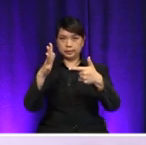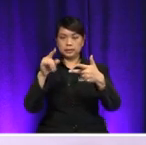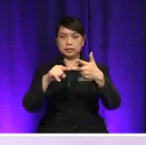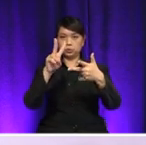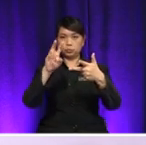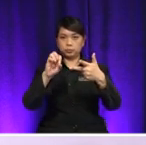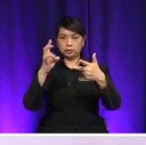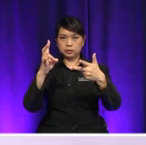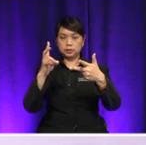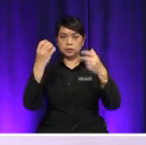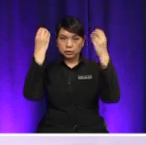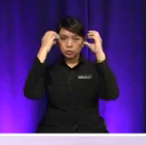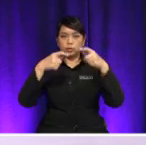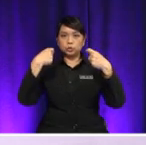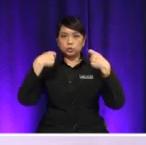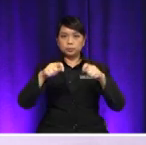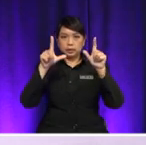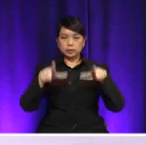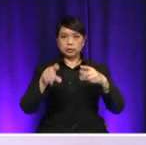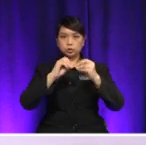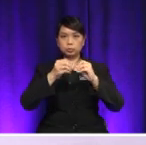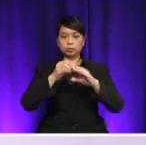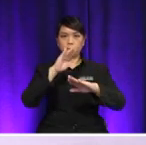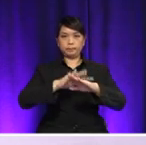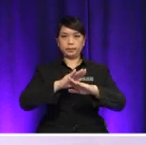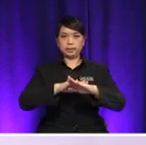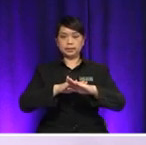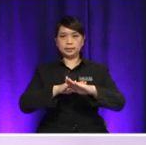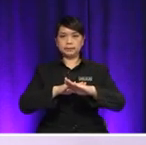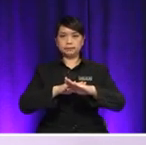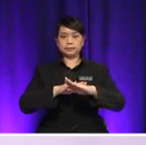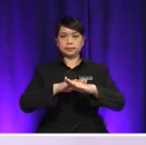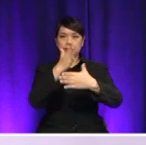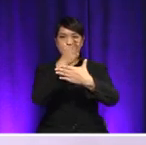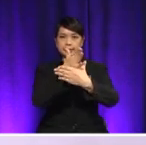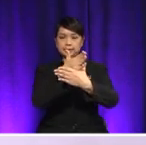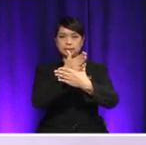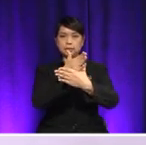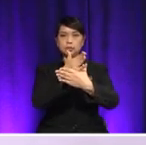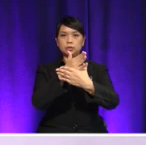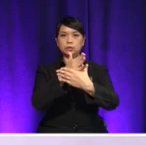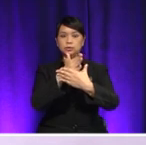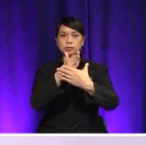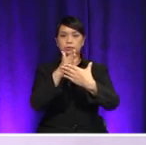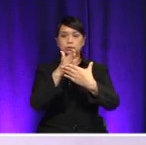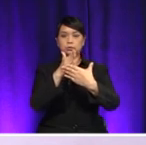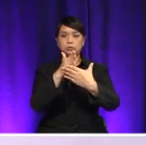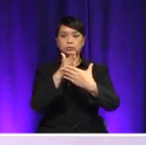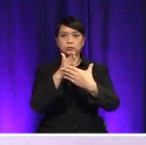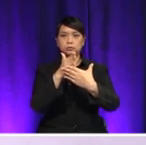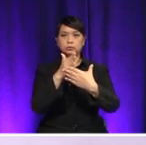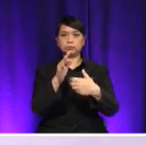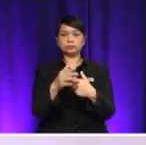nomor index itu 09 pada diantara 2015 dan 2000 oke